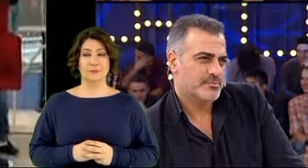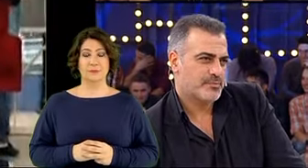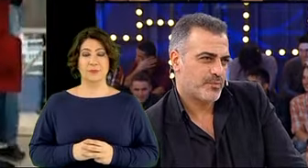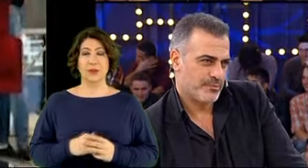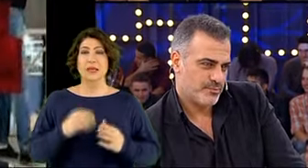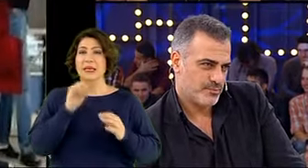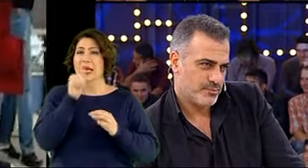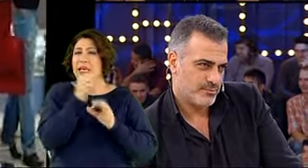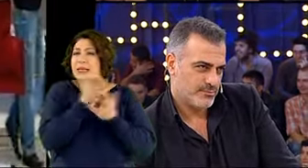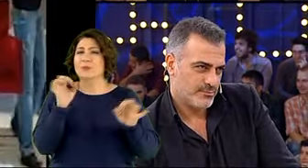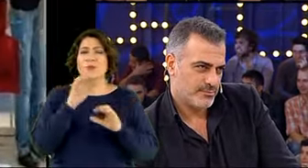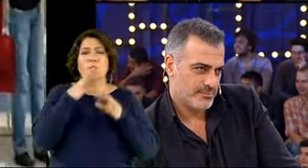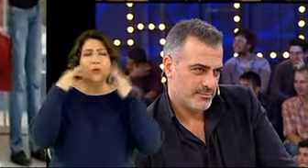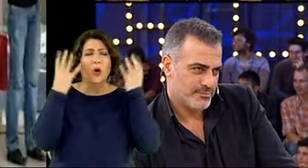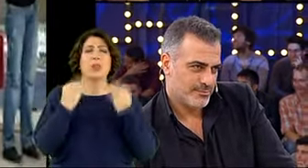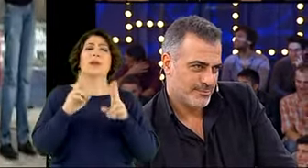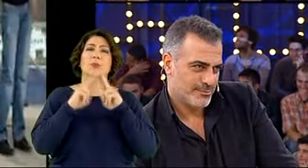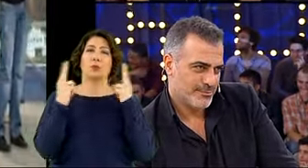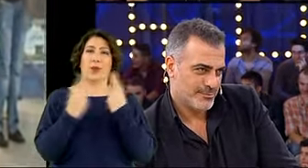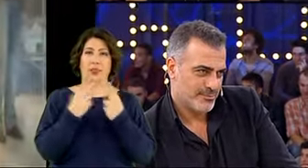Hiç mutlu olmadım dünyada.